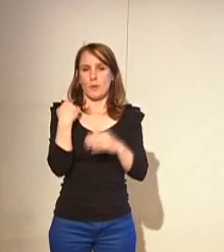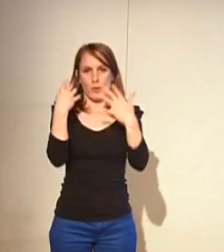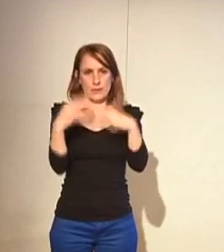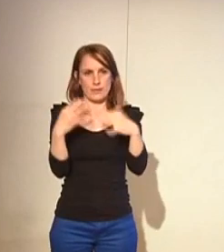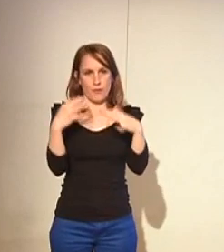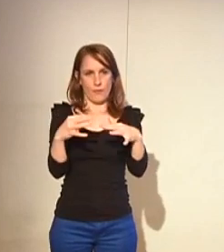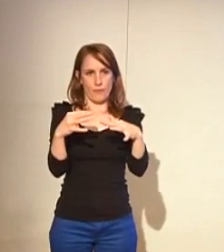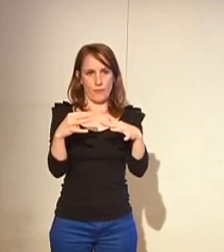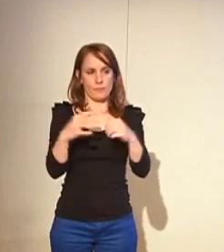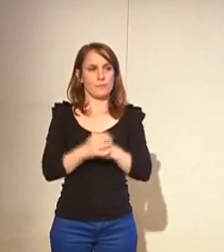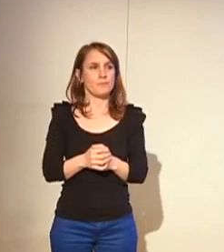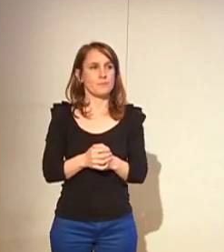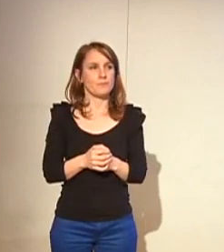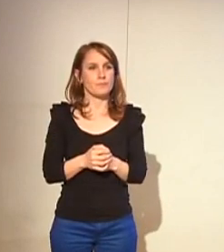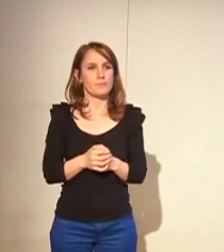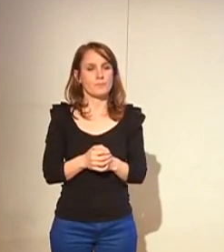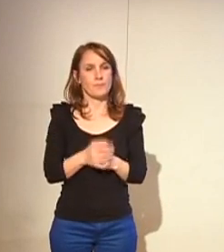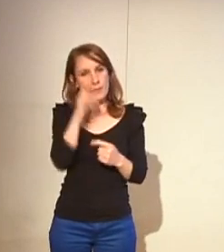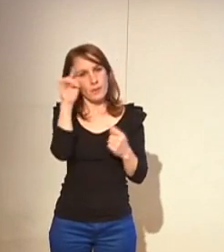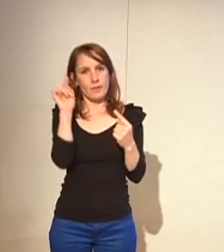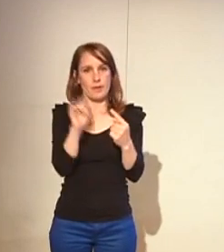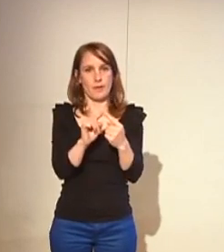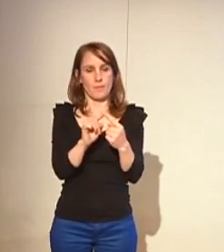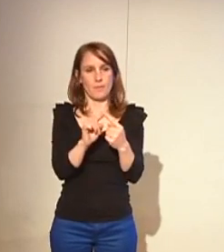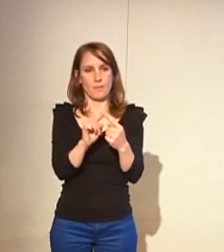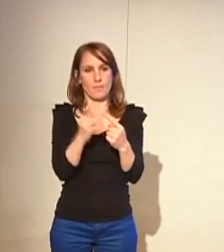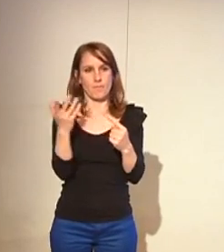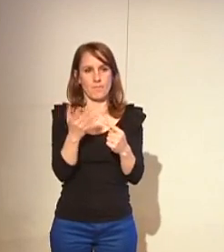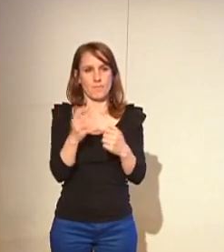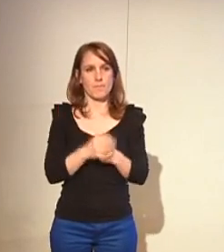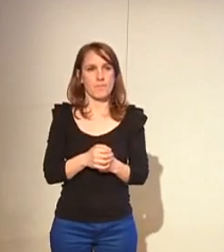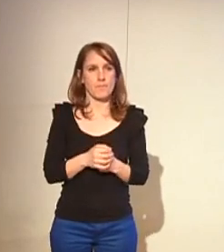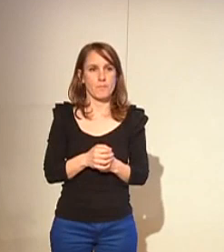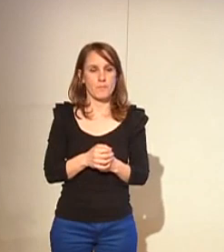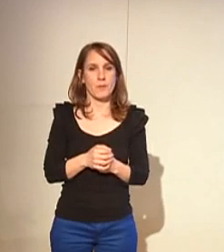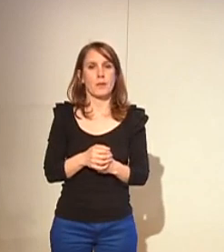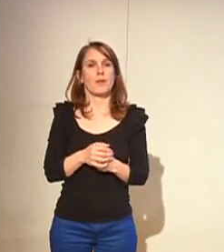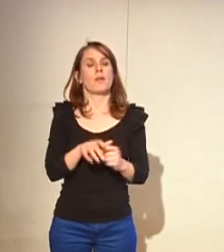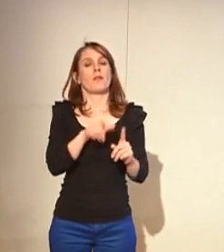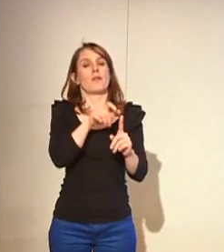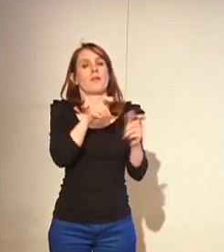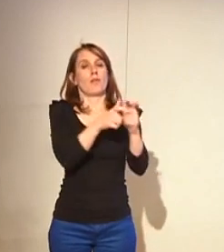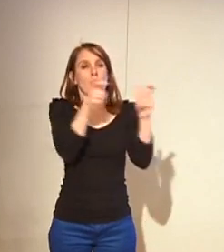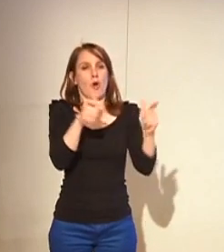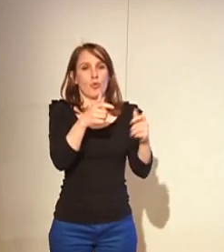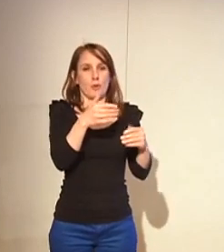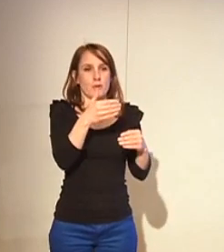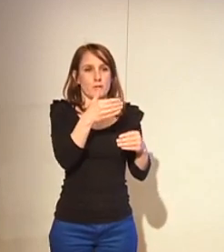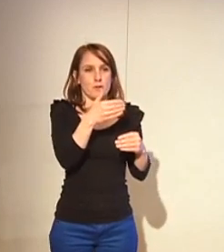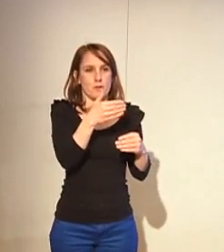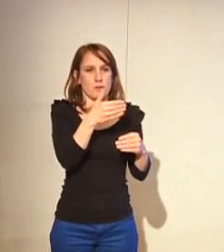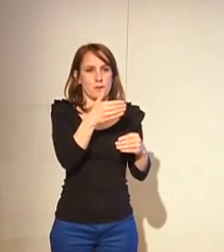19 qui traite des conditions dans lesquelles un constructeur participe au coût d'équipement